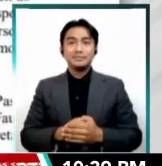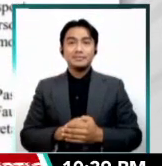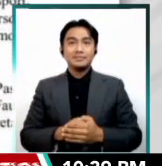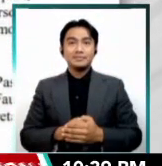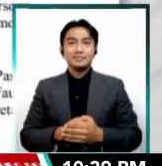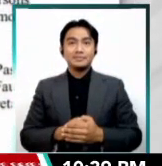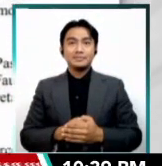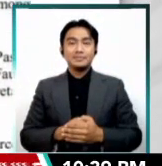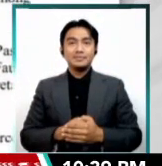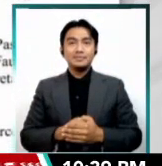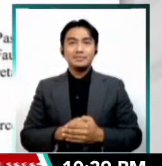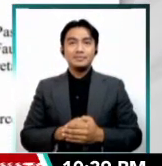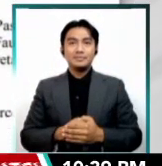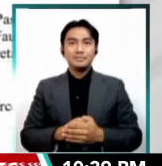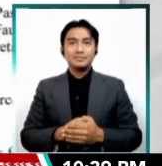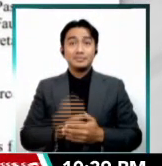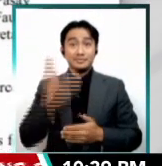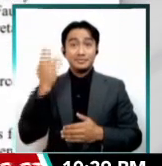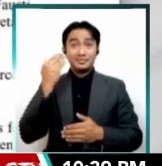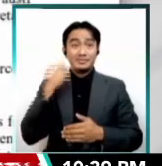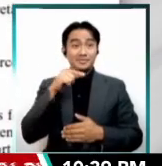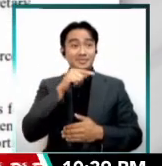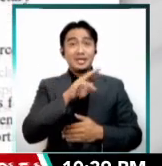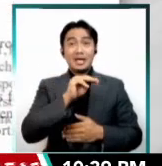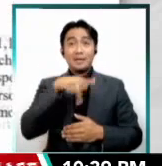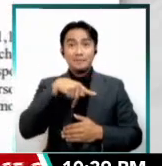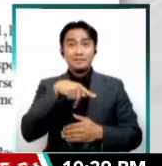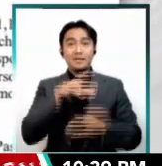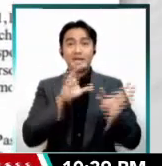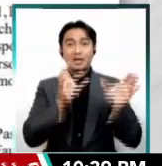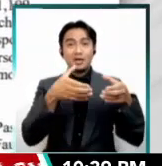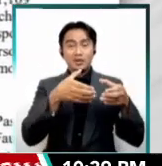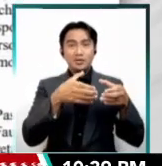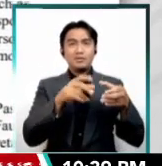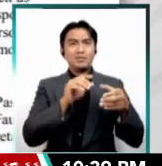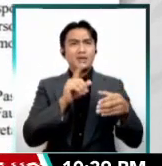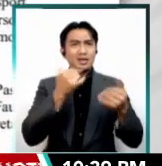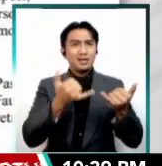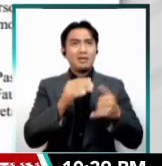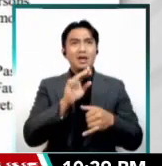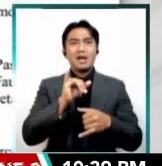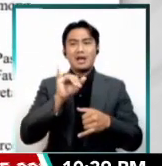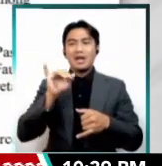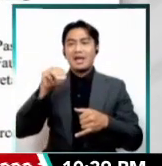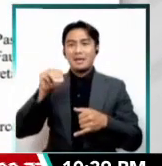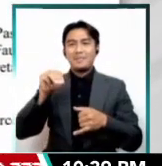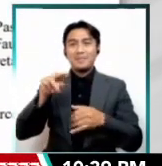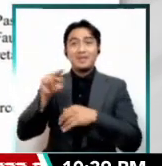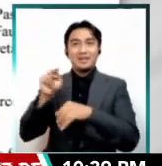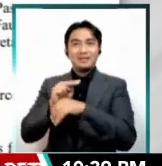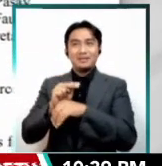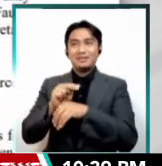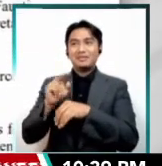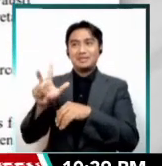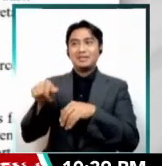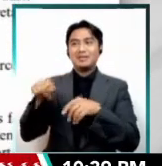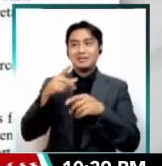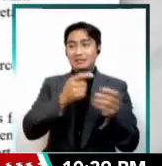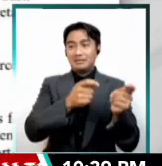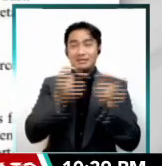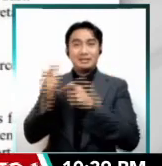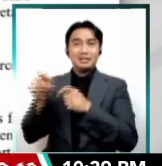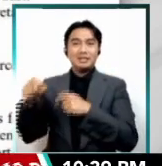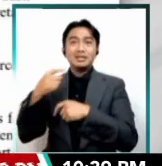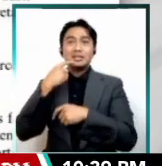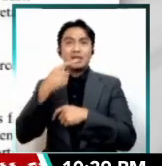Ang dating grupong MP Nation, pinangalanan na ngayong IM4P o Isko Moreno for President. Inanunsyo ng kampo ni Mayor Isko Moreno na